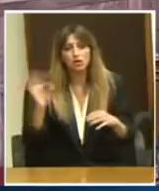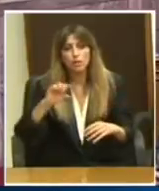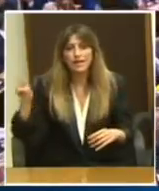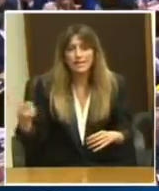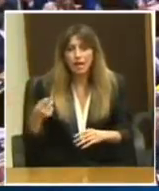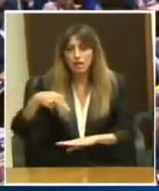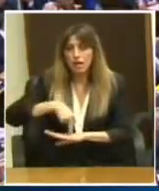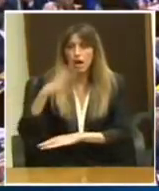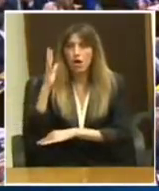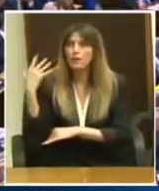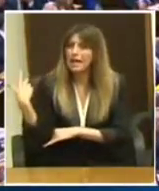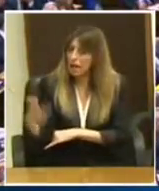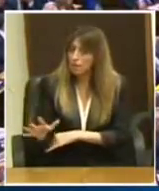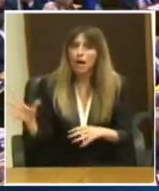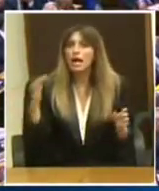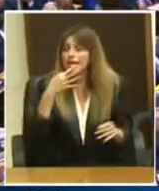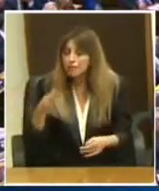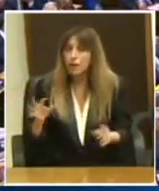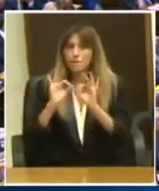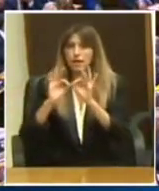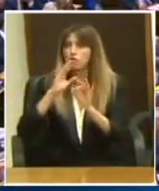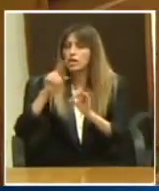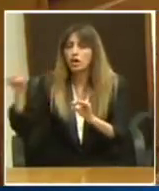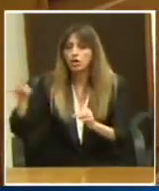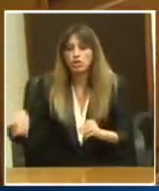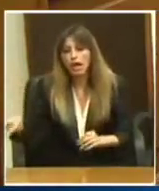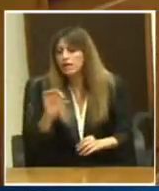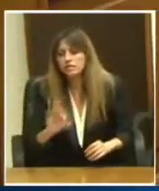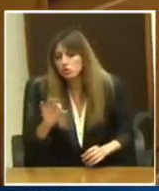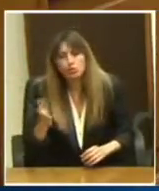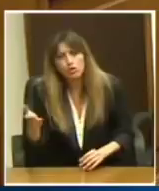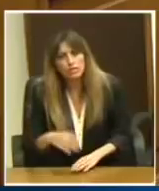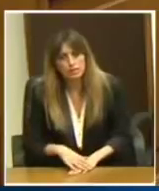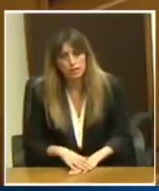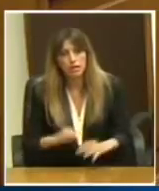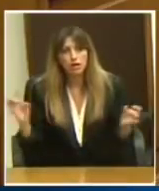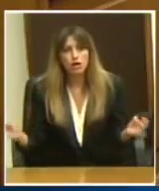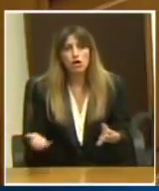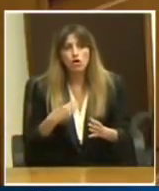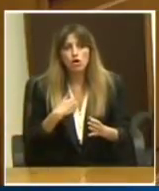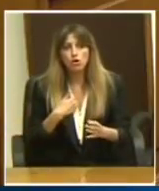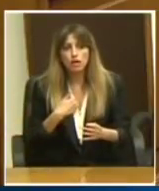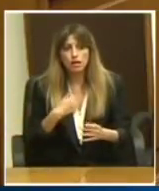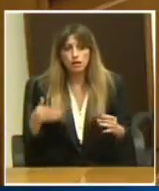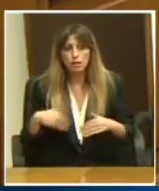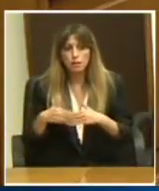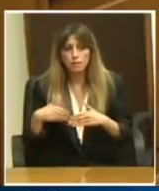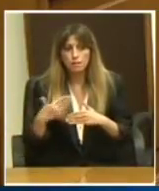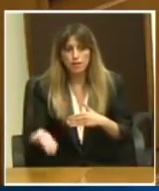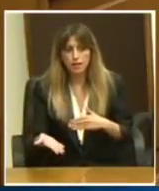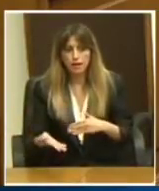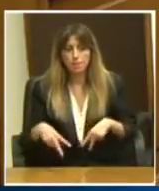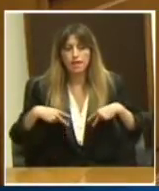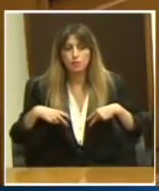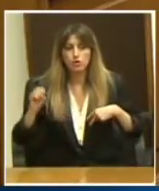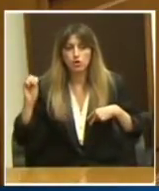για μακεδονική γλώσσα? Πού ήσασταν αργότερα όταν ο Ευάγγελος Αβέροφ έλεγε στον Ποπόφ, τον Υπουργό